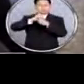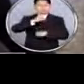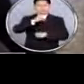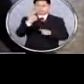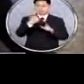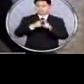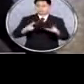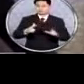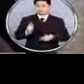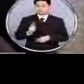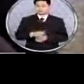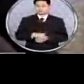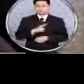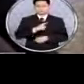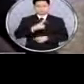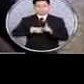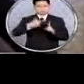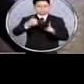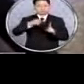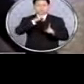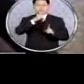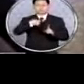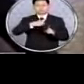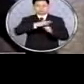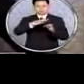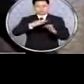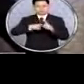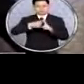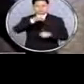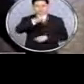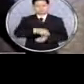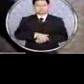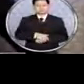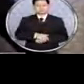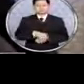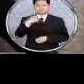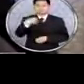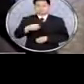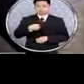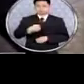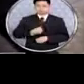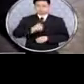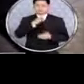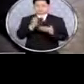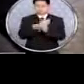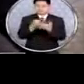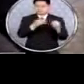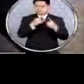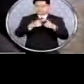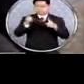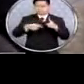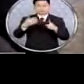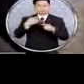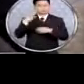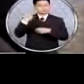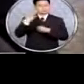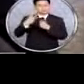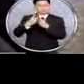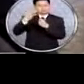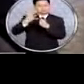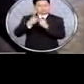大最大的实力所在就是台湾的经贸实力，而且我们有很多的经贸谈判人才，在过去的